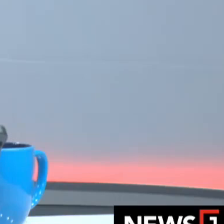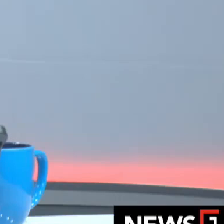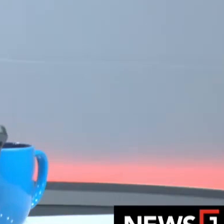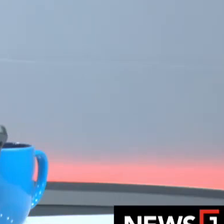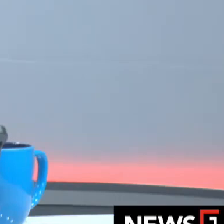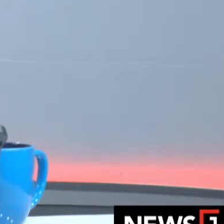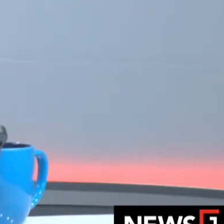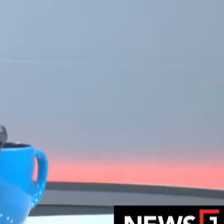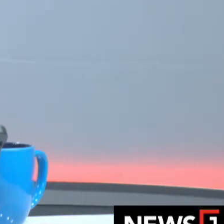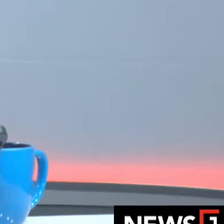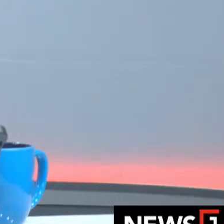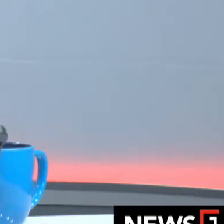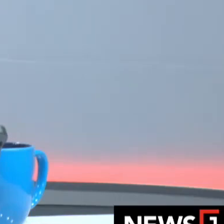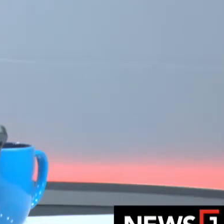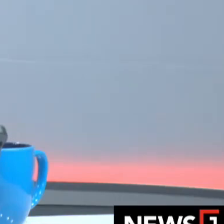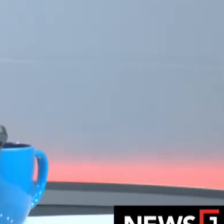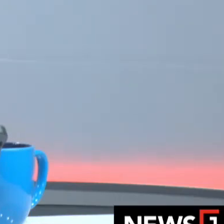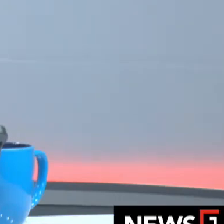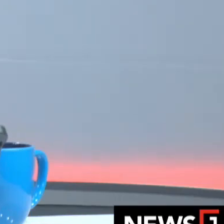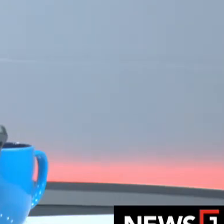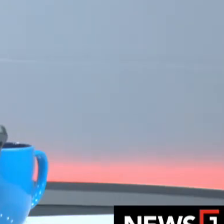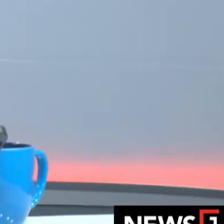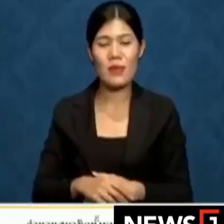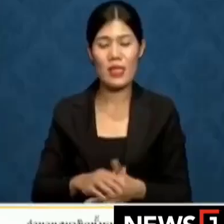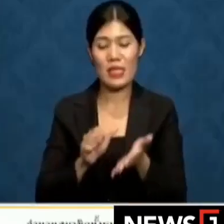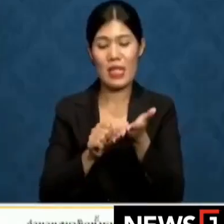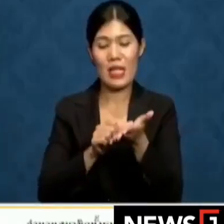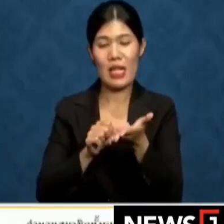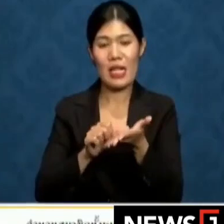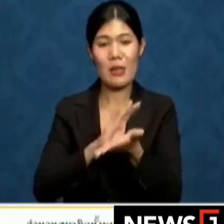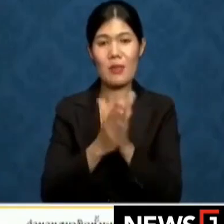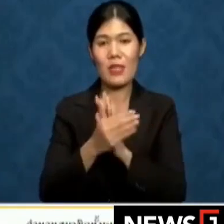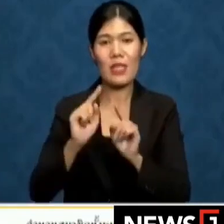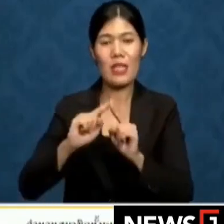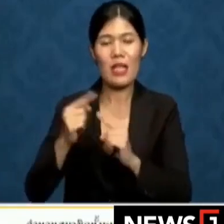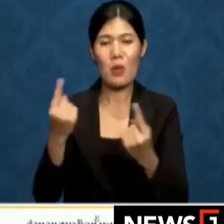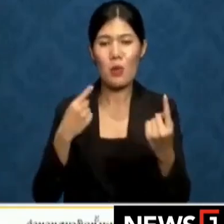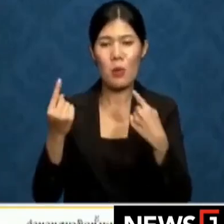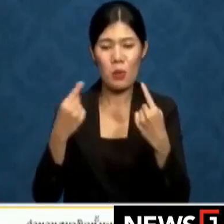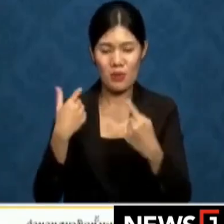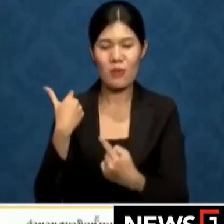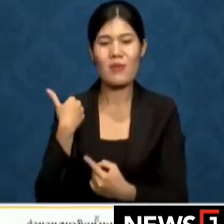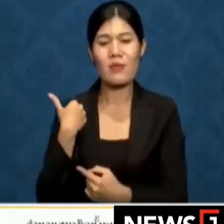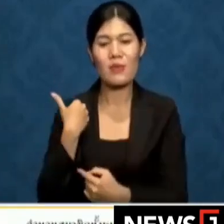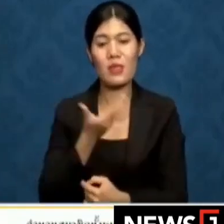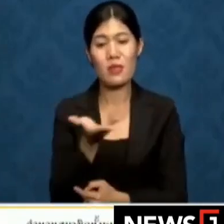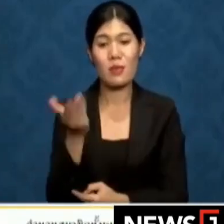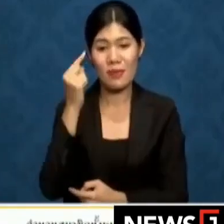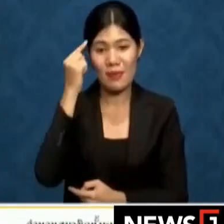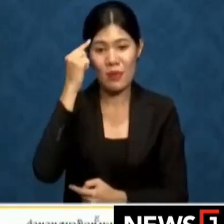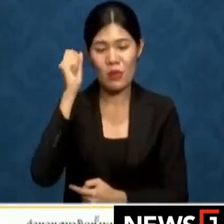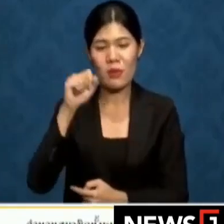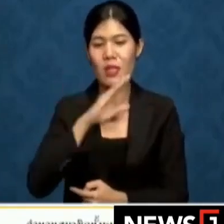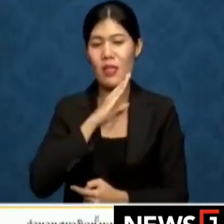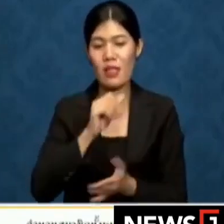ปรับเปลี่ยนหลักเกณฑ์ต่างๆเนี่ยเป็นข้อเสนอจากหน่วยงานนะคะที่เราจะต้องรับฟังบางอย่างต้องถอยนะเพื่อจะเดินหน้า